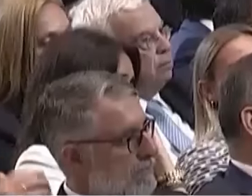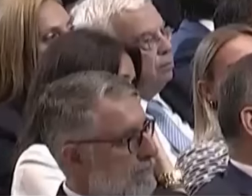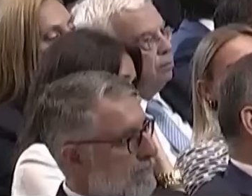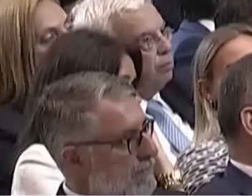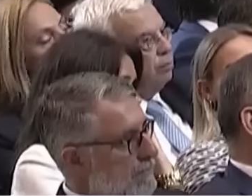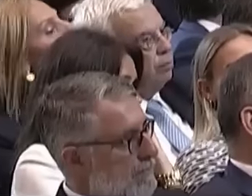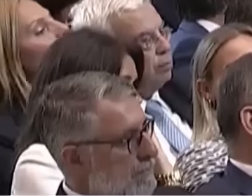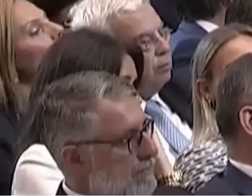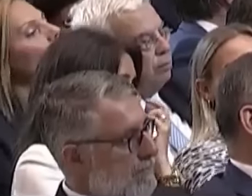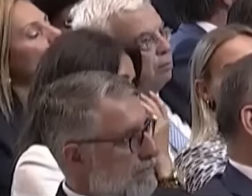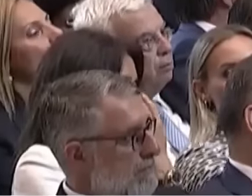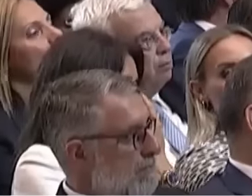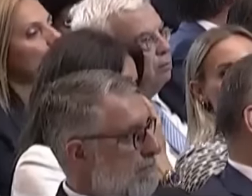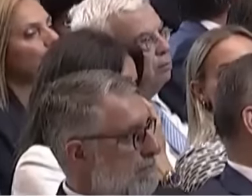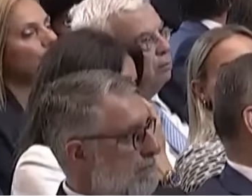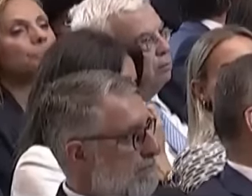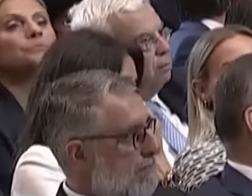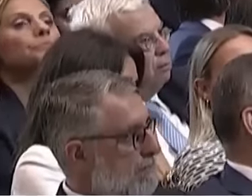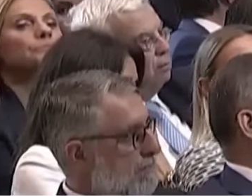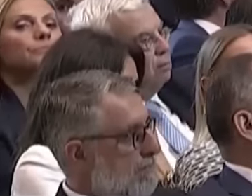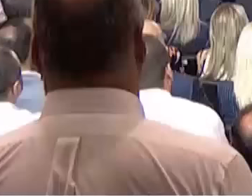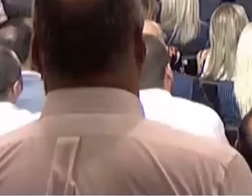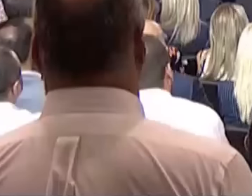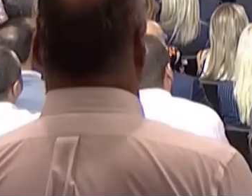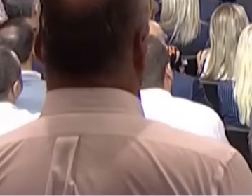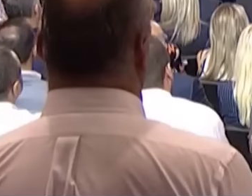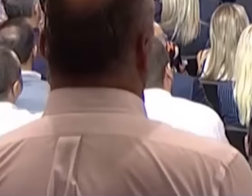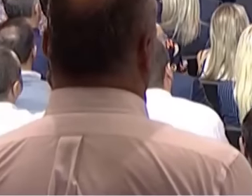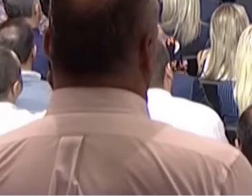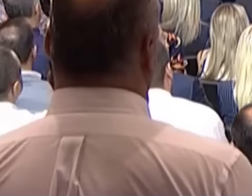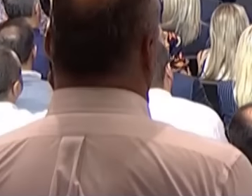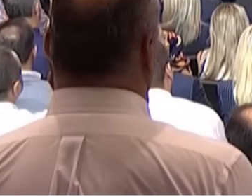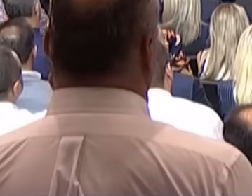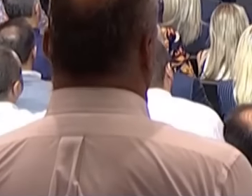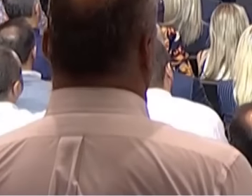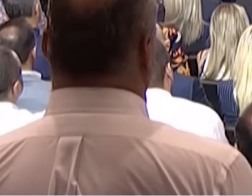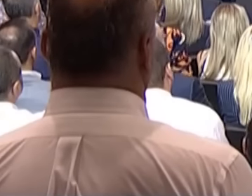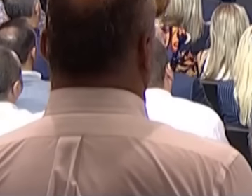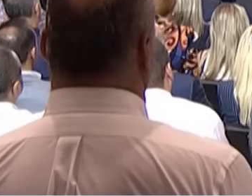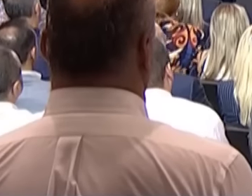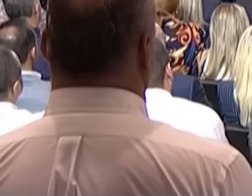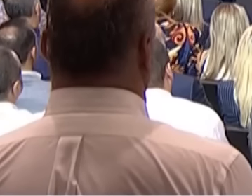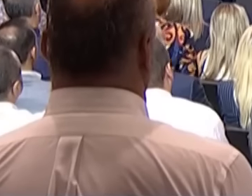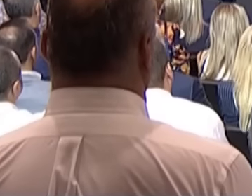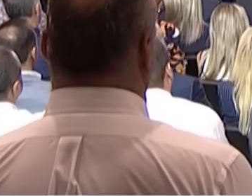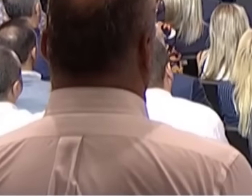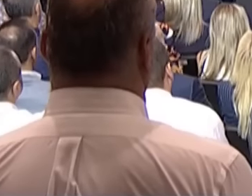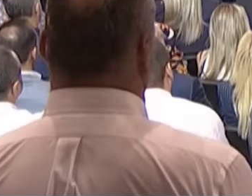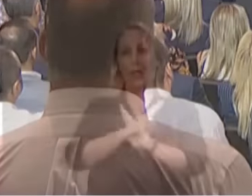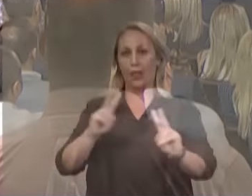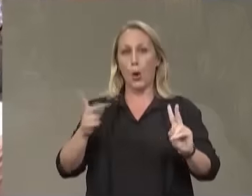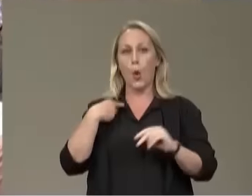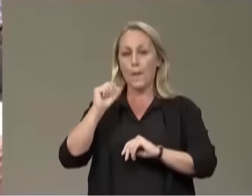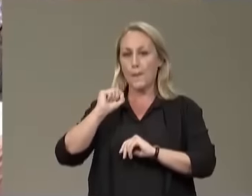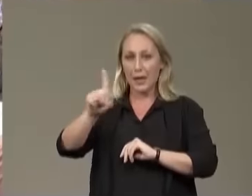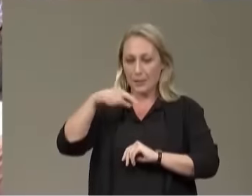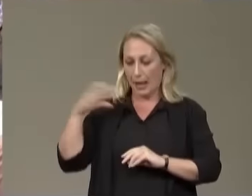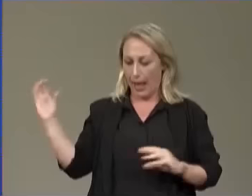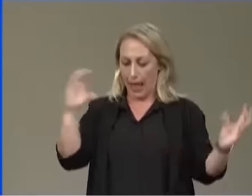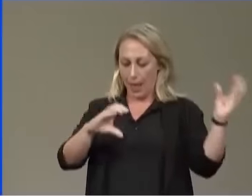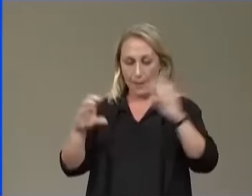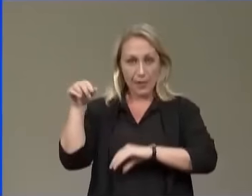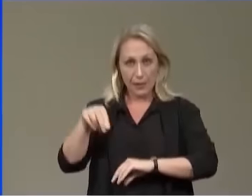Και αυτό είναι και το σαφές μήνυμα προς τους θεσμούς και προς τους διεθνείς επενδυτές. Συνεπώς, οι δαπάνες μας για